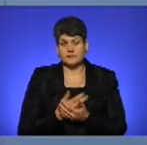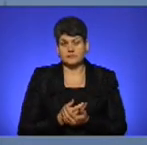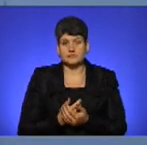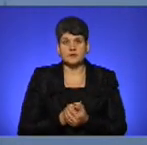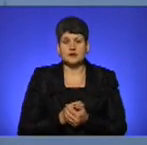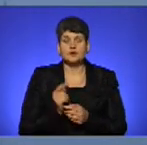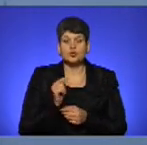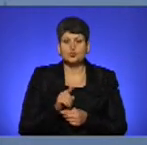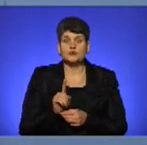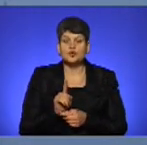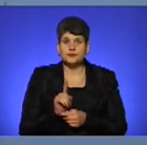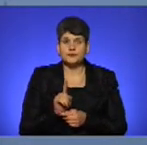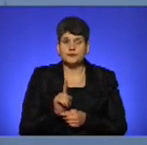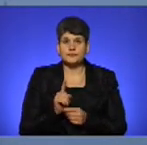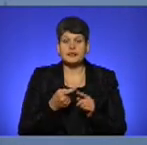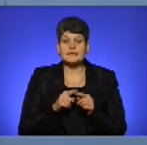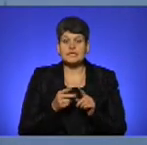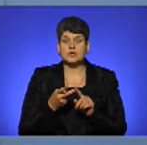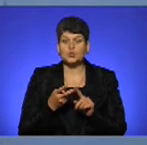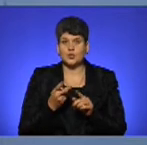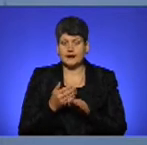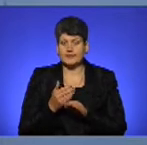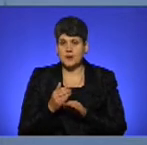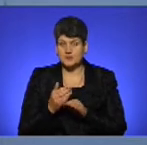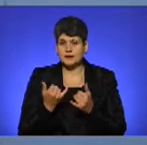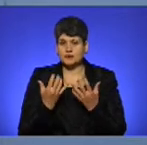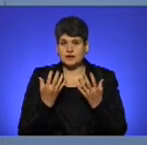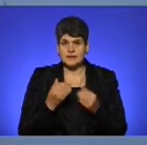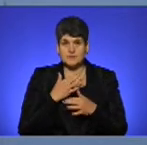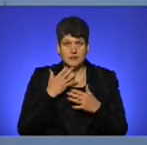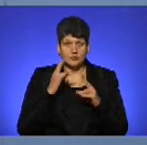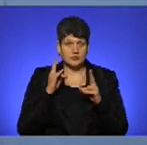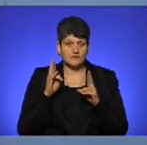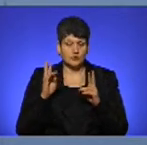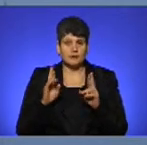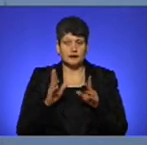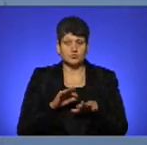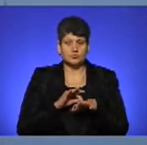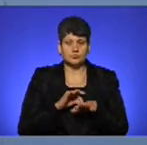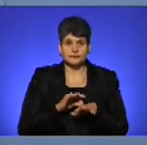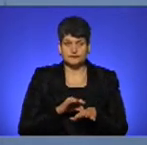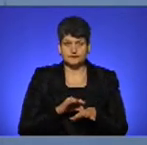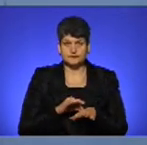Безперечно. Тому що це другий етап, який на сьогоднішній день дуже багато невідомих, як буде здійснюватися